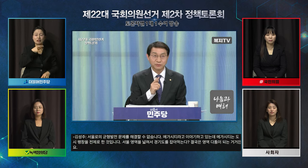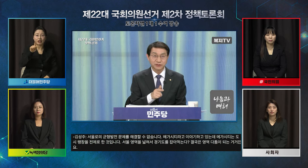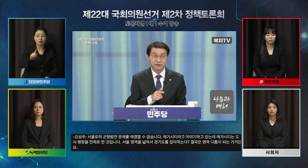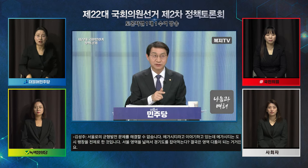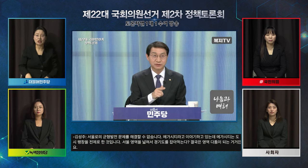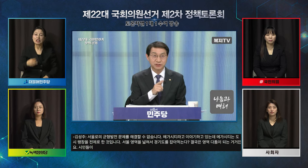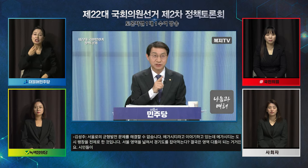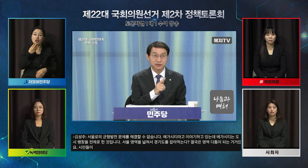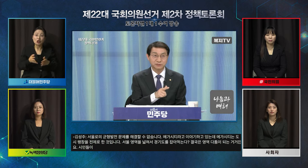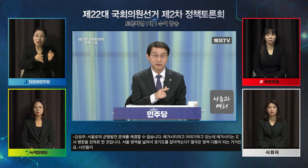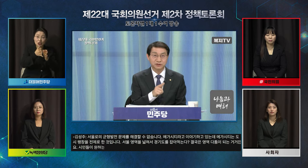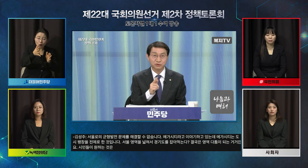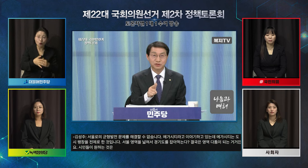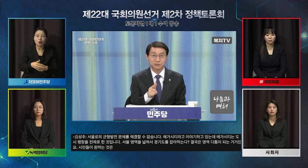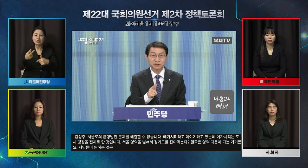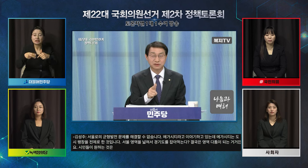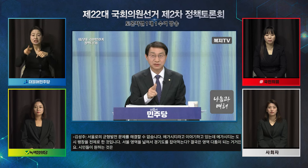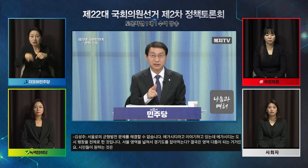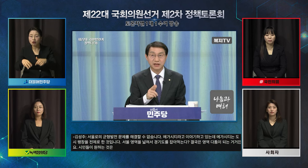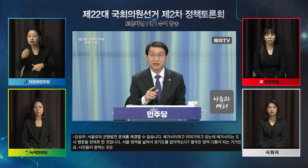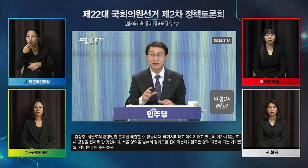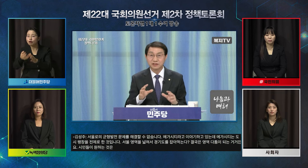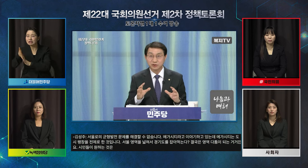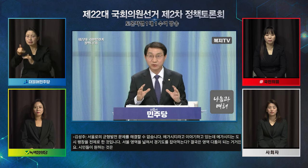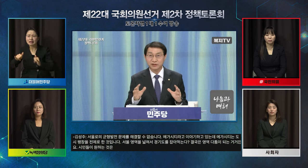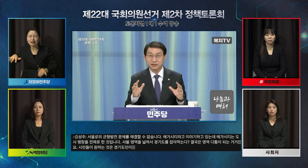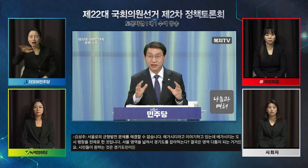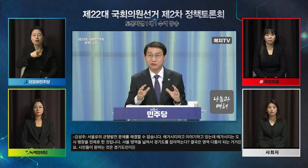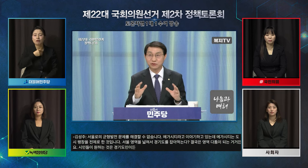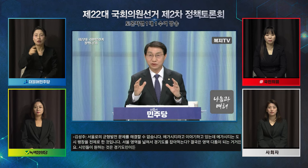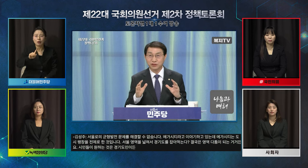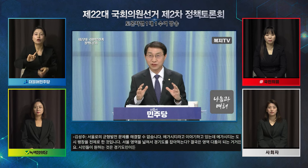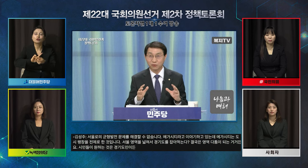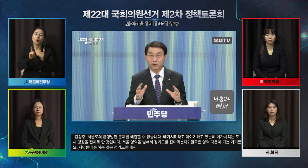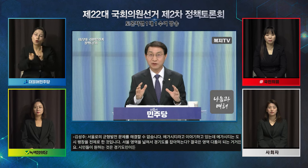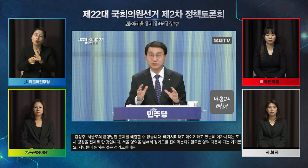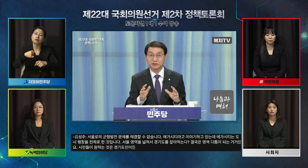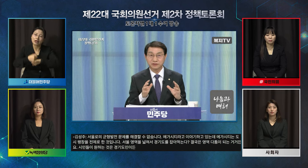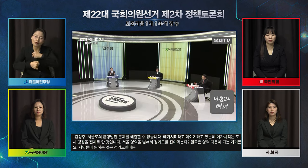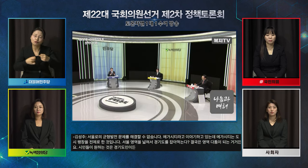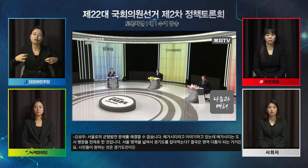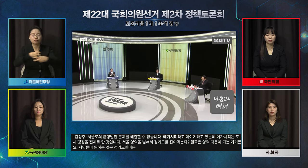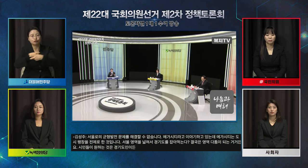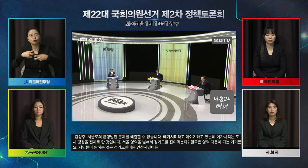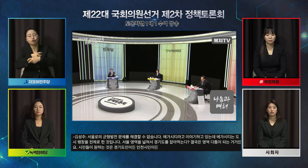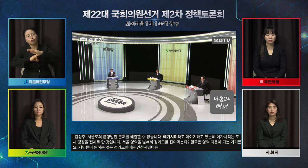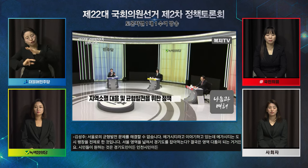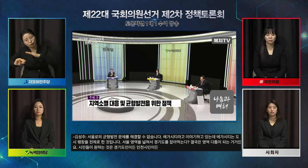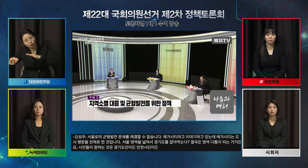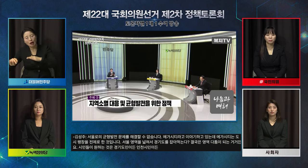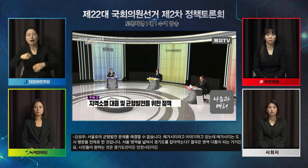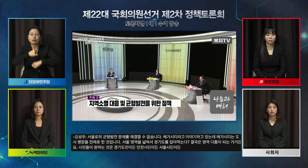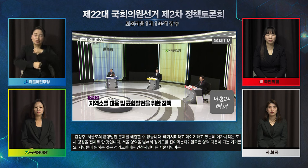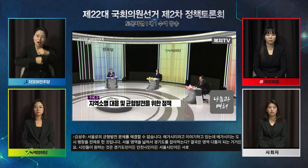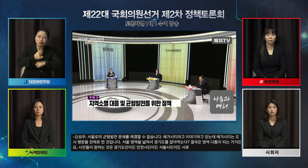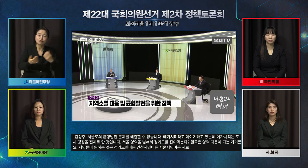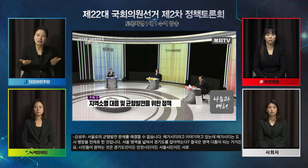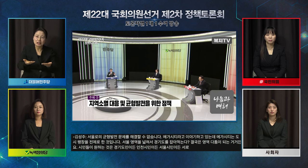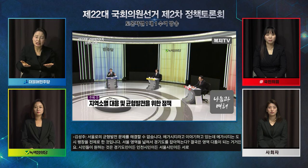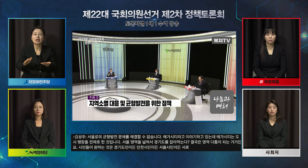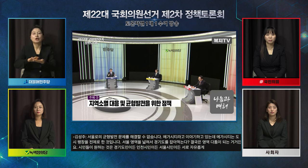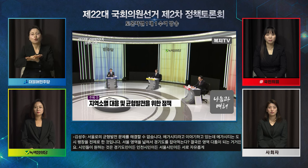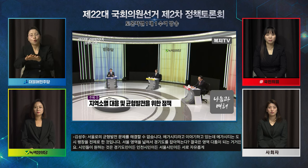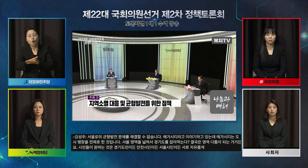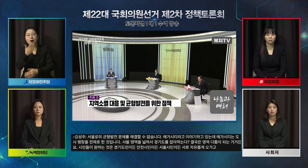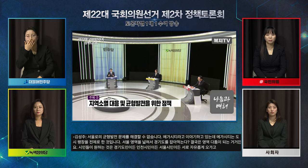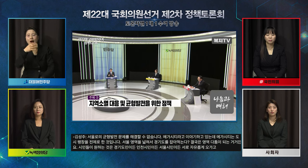경기도민이든 인천시민이든 서울시민이든 기간에 서로 간에 자유롭게 오가면서 일하고 놀 수 있는 그런